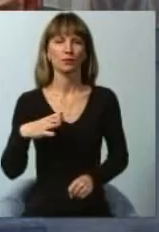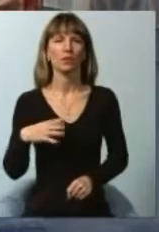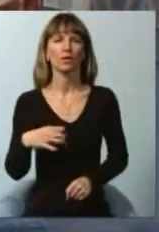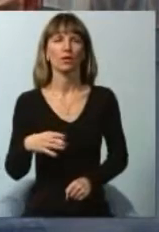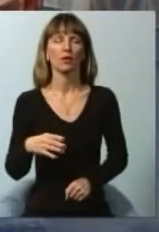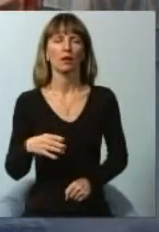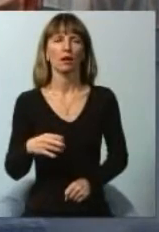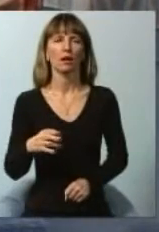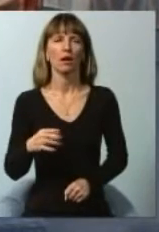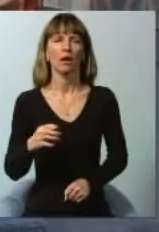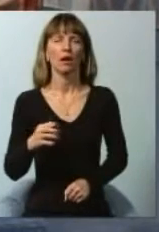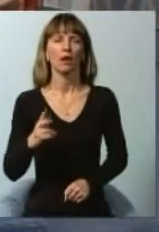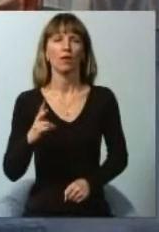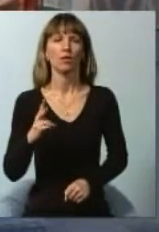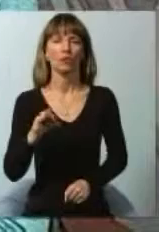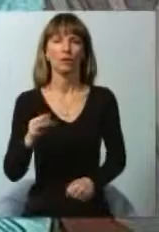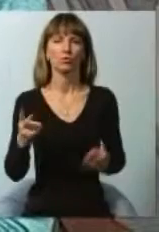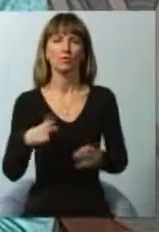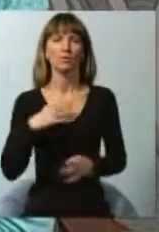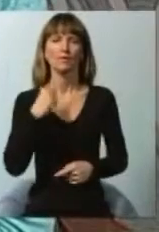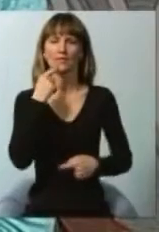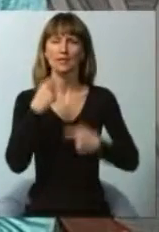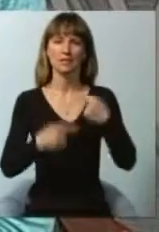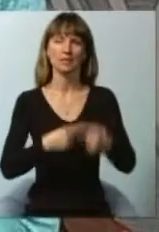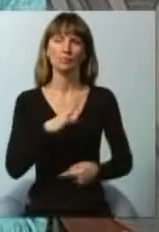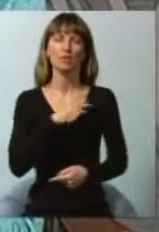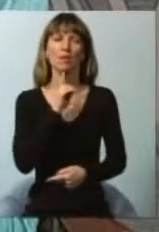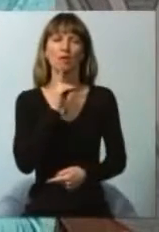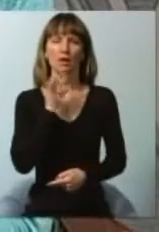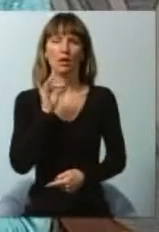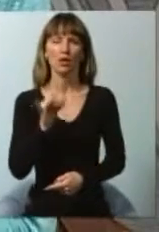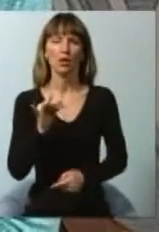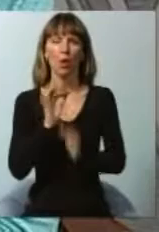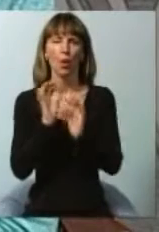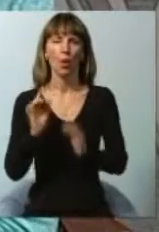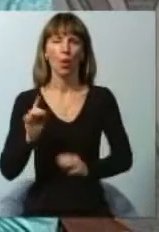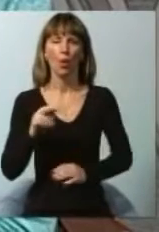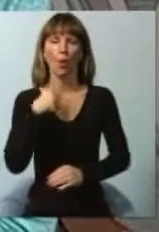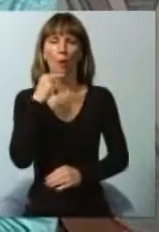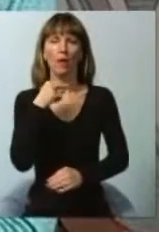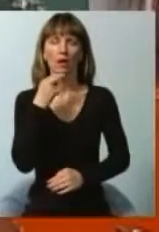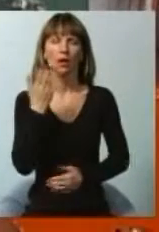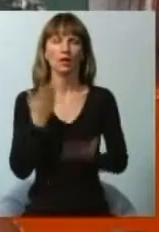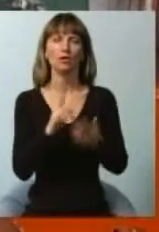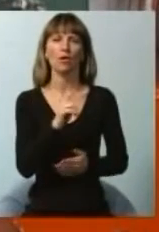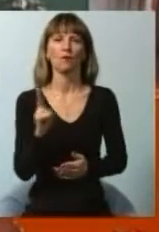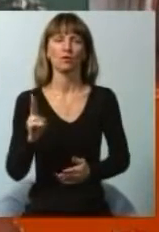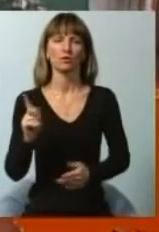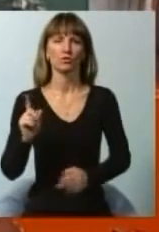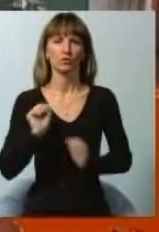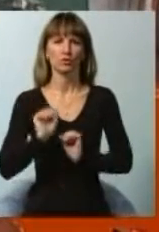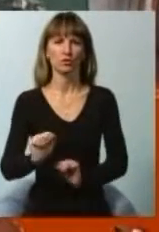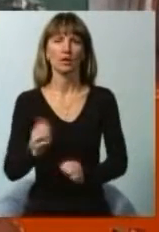принаймні треба намагатися постійно бути уважним та обережним, якщо когось захищаєш. А які плюси у цій